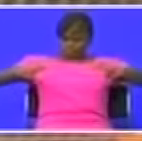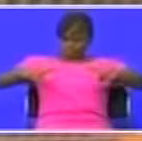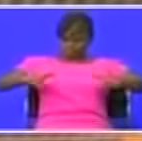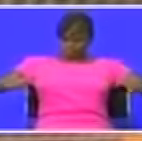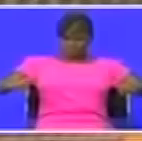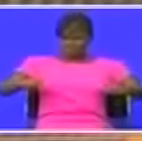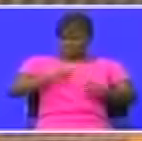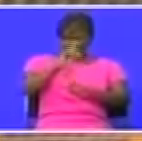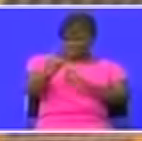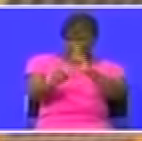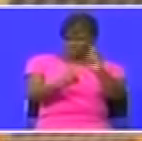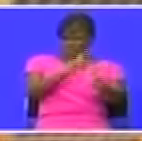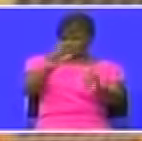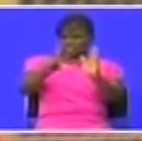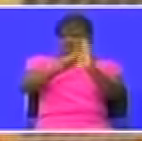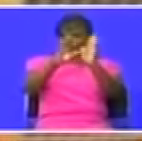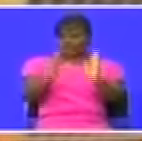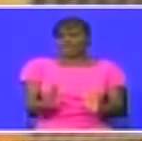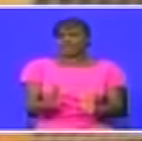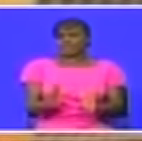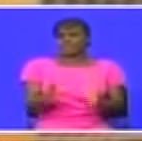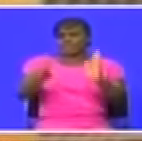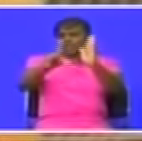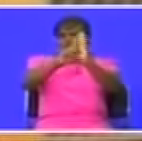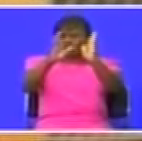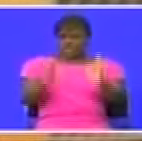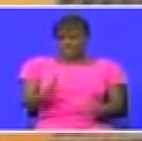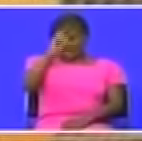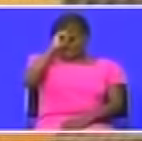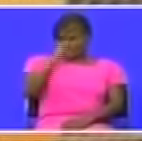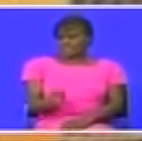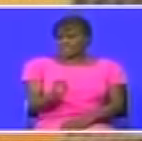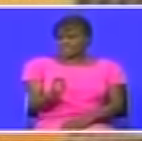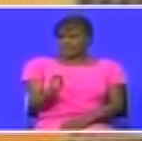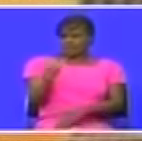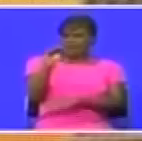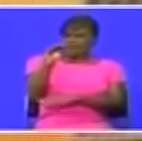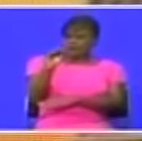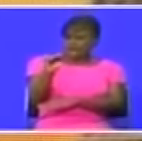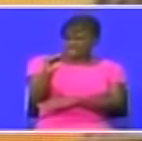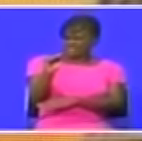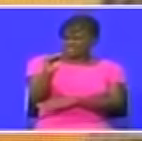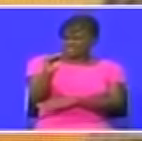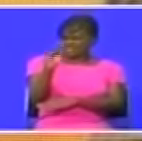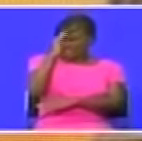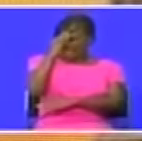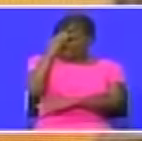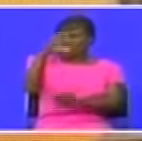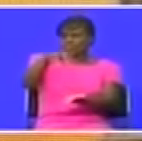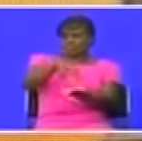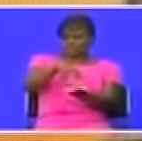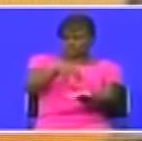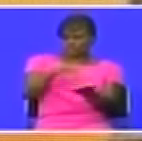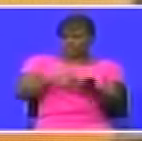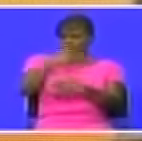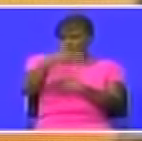na kupigwa msasa na mawakili wa jaji Tunoi. Wakili wa Tunoi, Fred Ngatia, alitilia shaka nafasi yake Kiplagat,